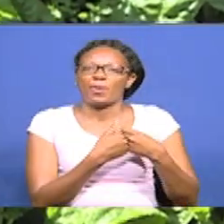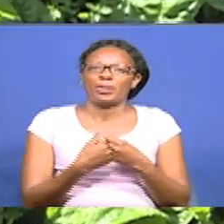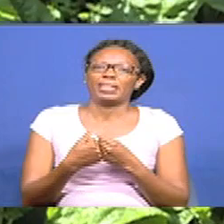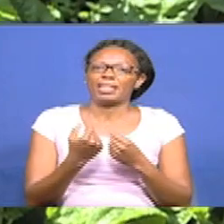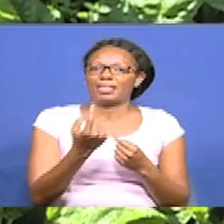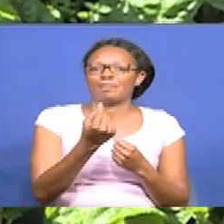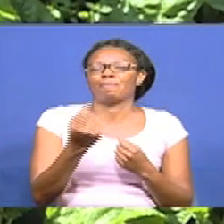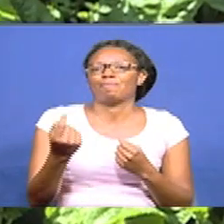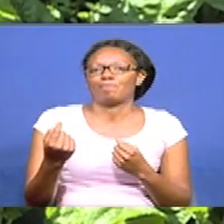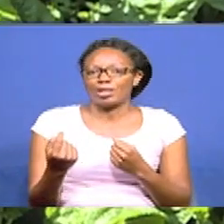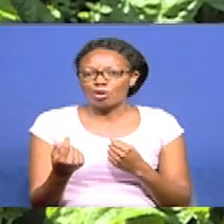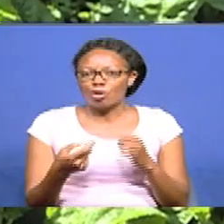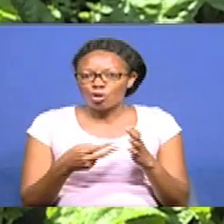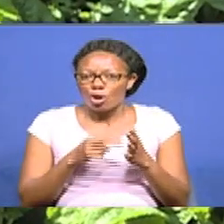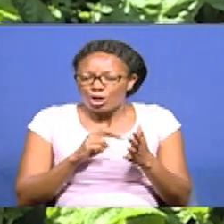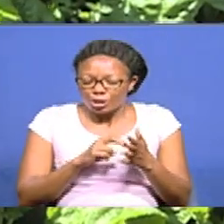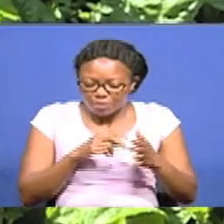tunaiharden.